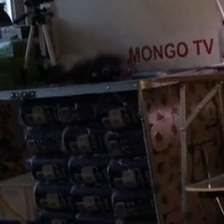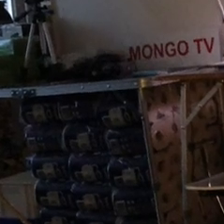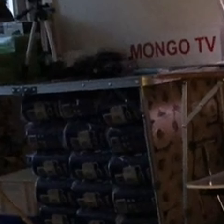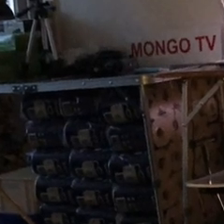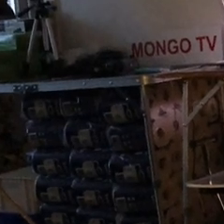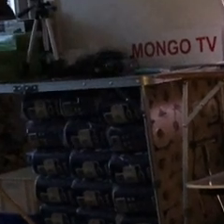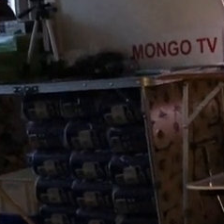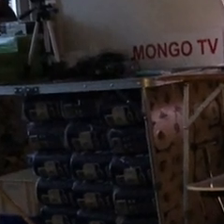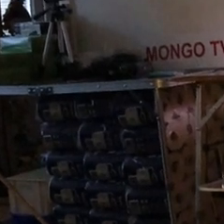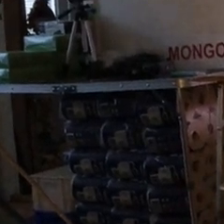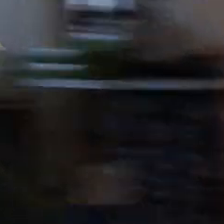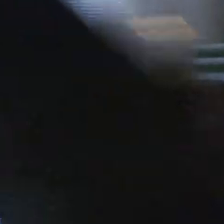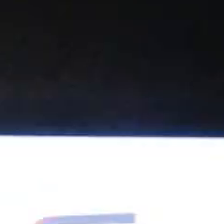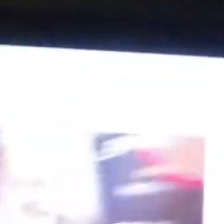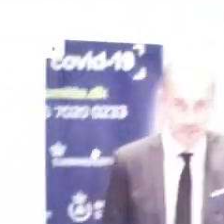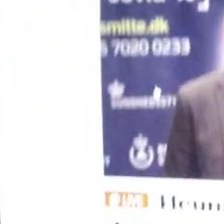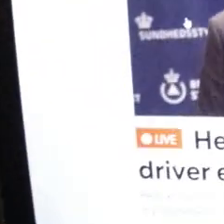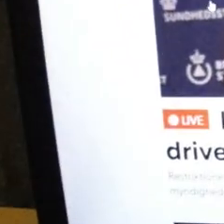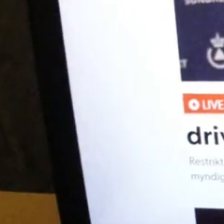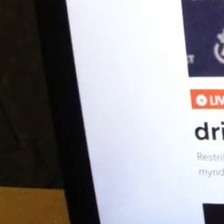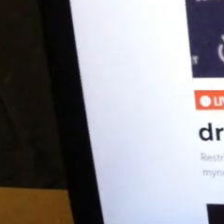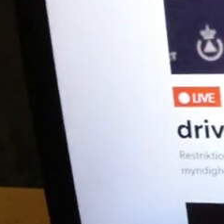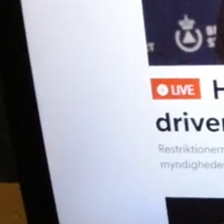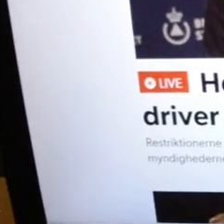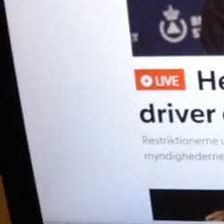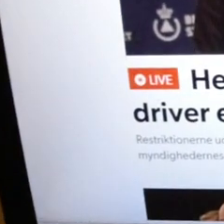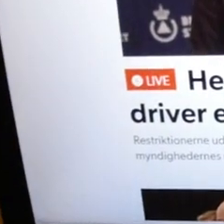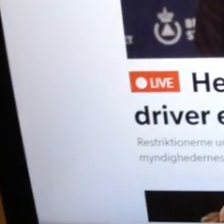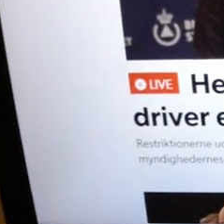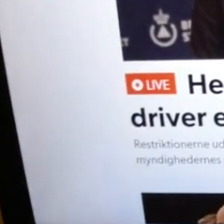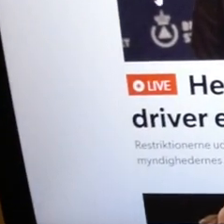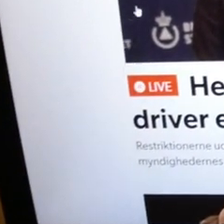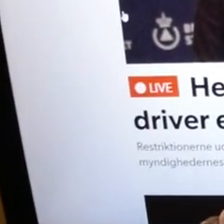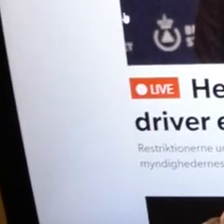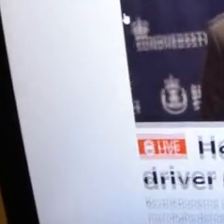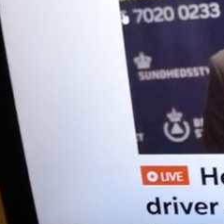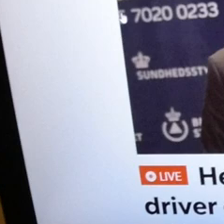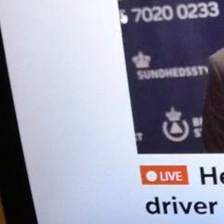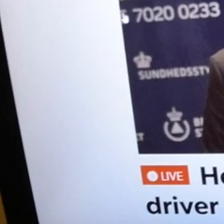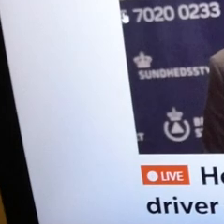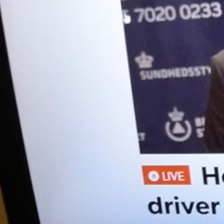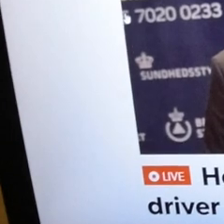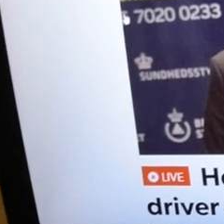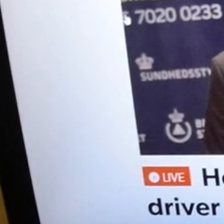Og det er så forsiden her. Men på mandag...